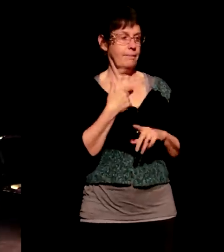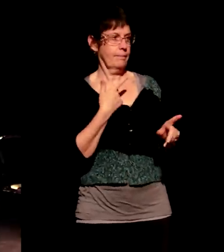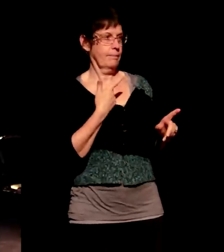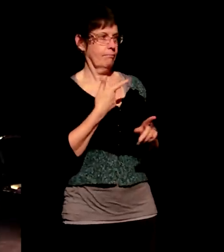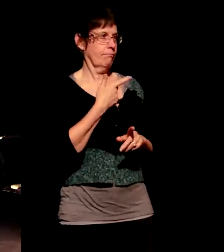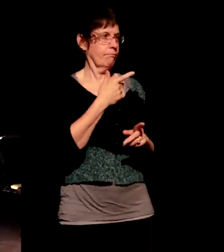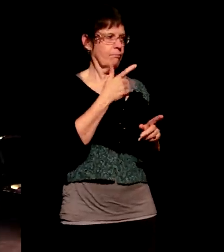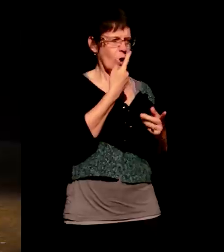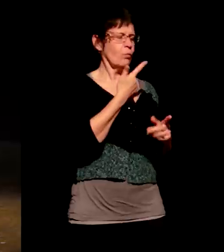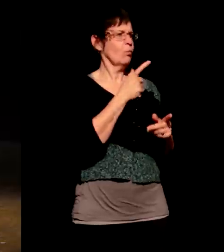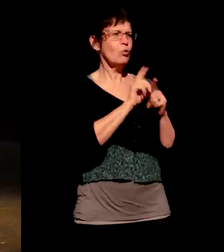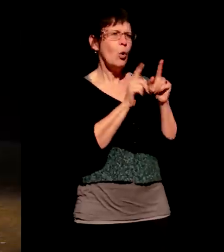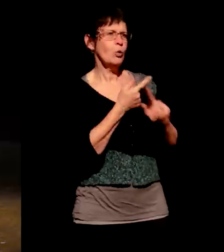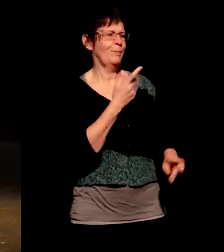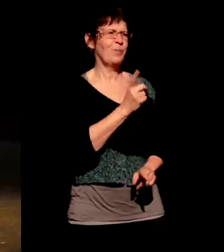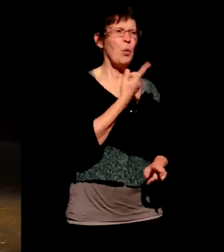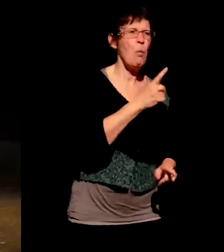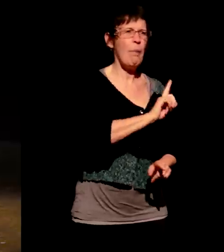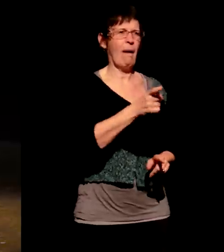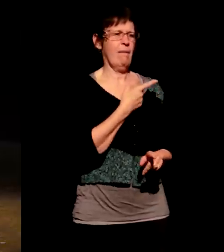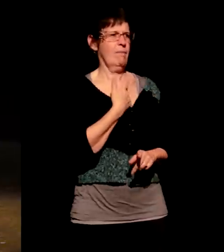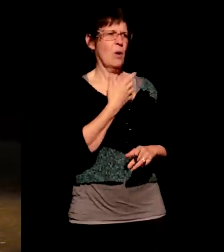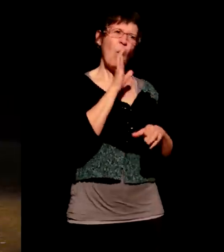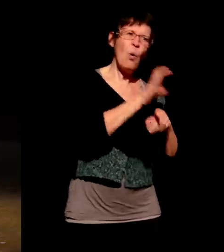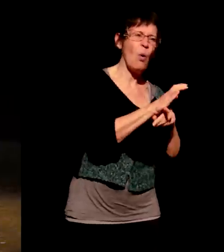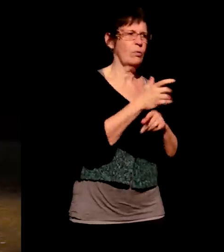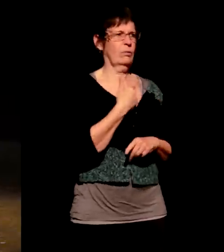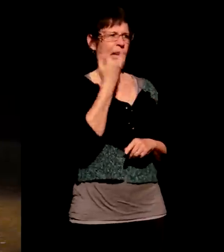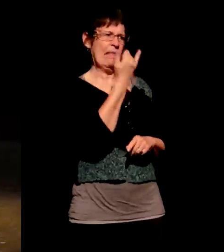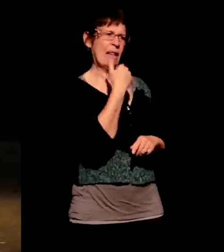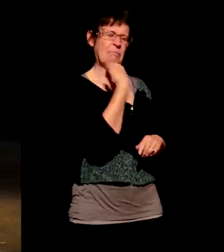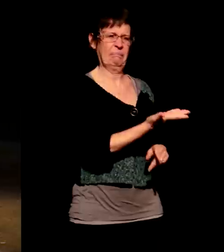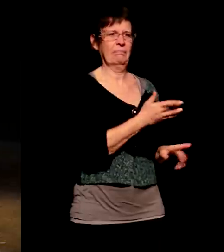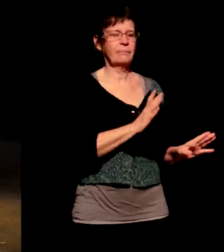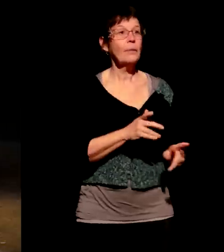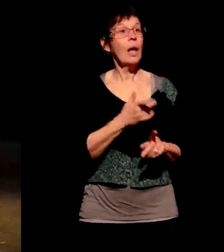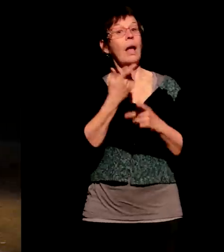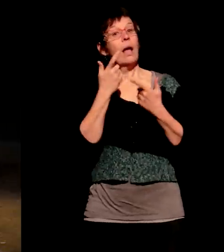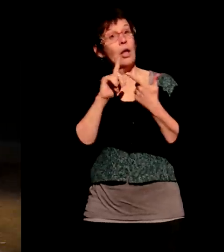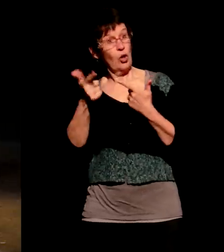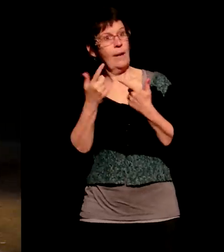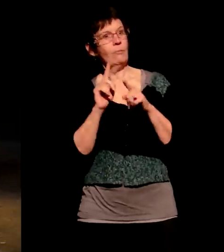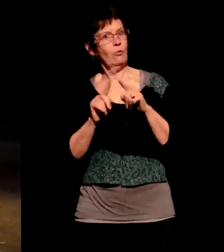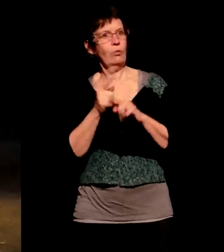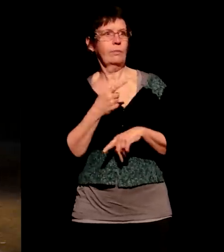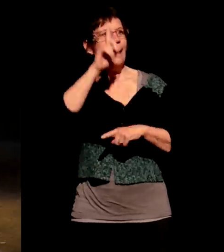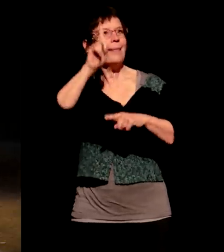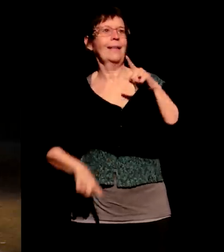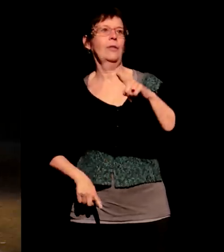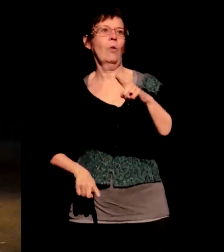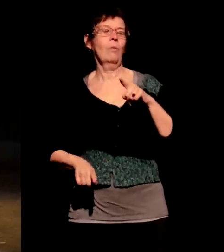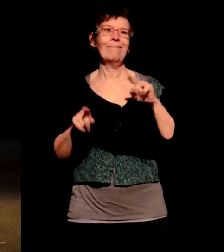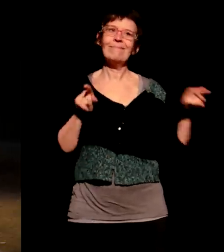condamnable, ce qu'on n'aime pas, ce qu'on a envie de se battre contre, les idées qu'on n'aime pas, et le fait de les interdire. Et être en capacité de distinguer ces deux